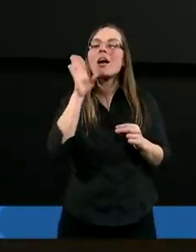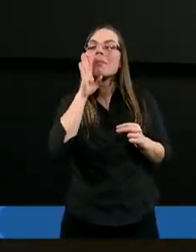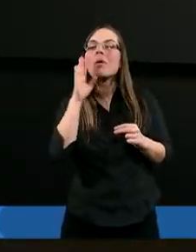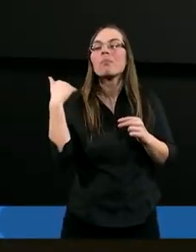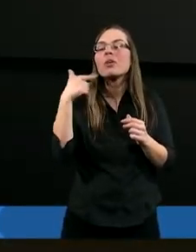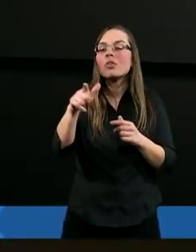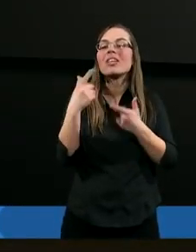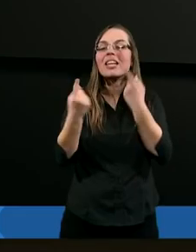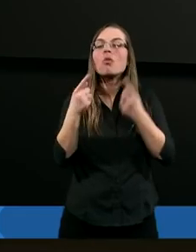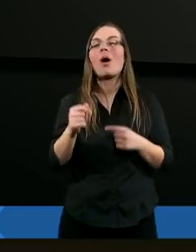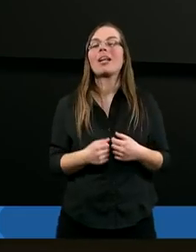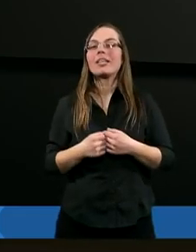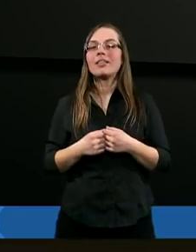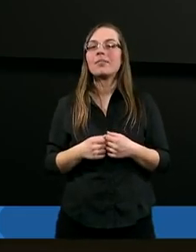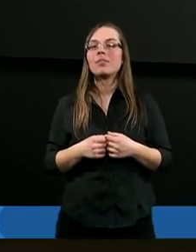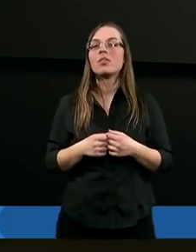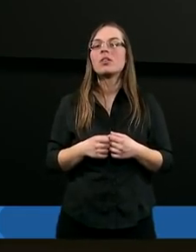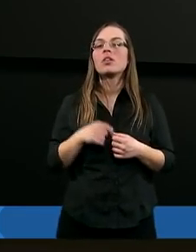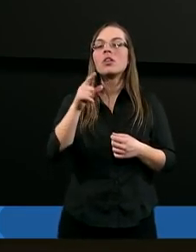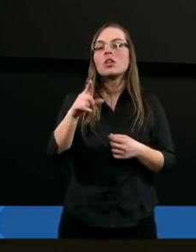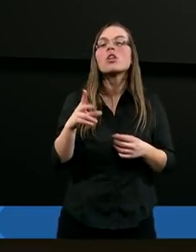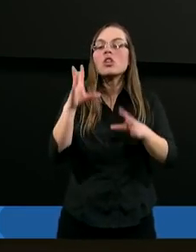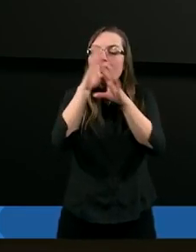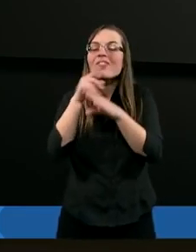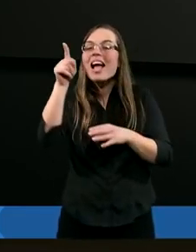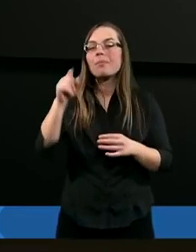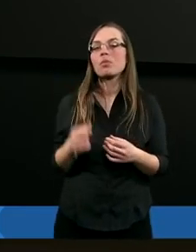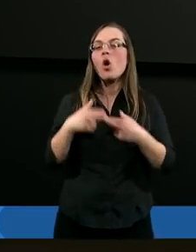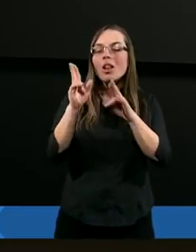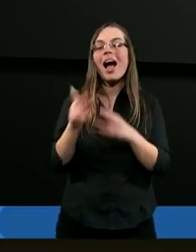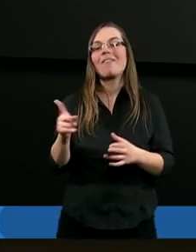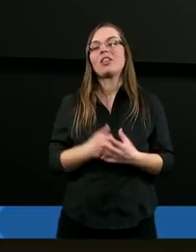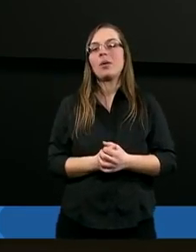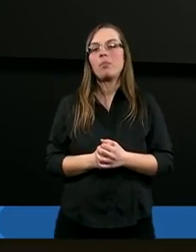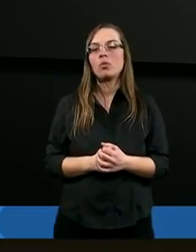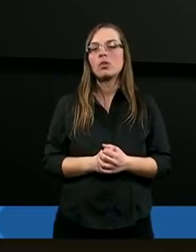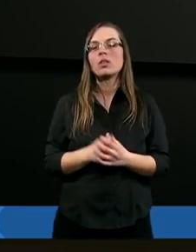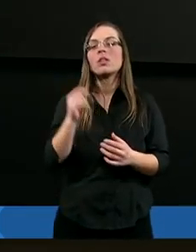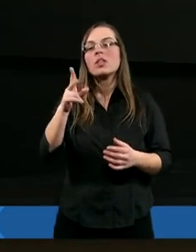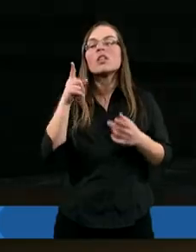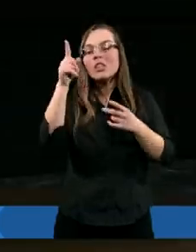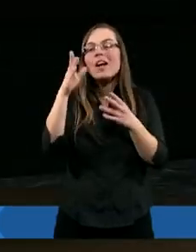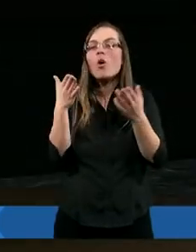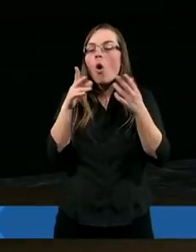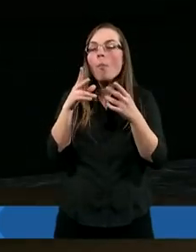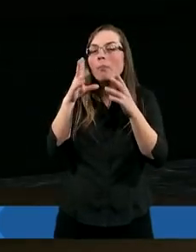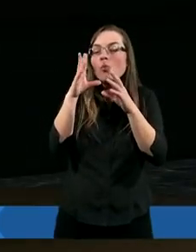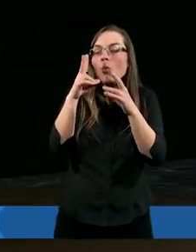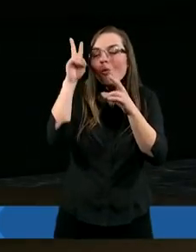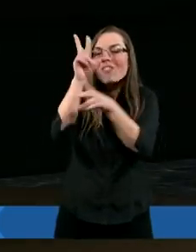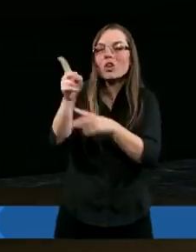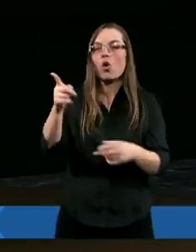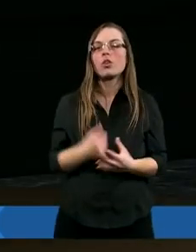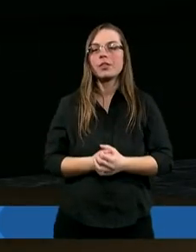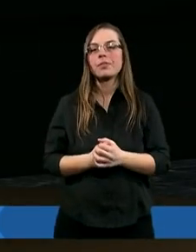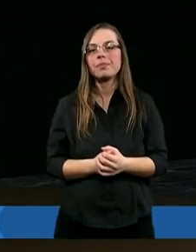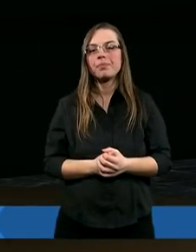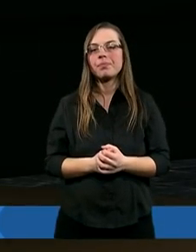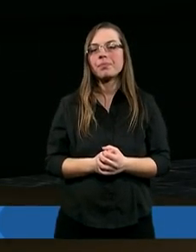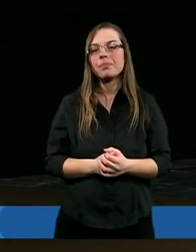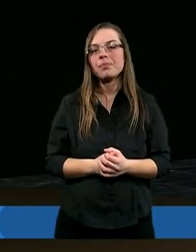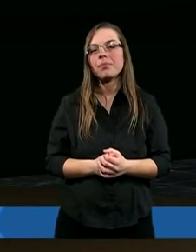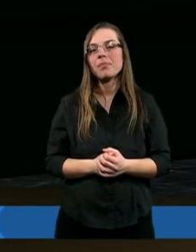kiedyś Szymon Czarnoksiężnik sprzedajcie mi go trochę. Ile trzeba zapłacić. Prawda?